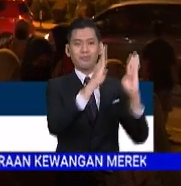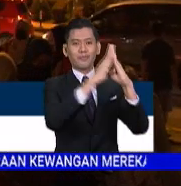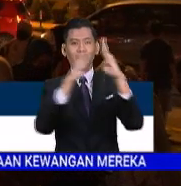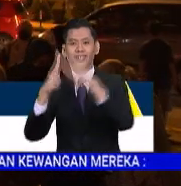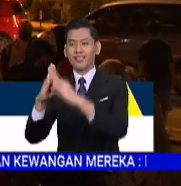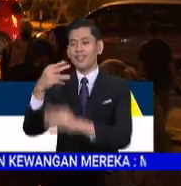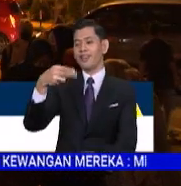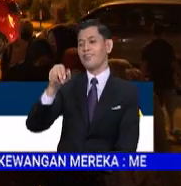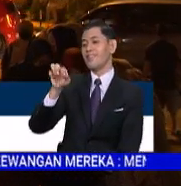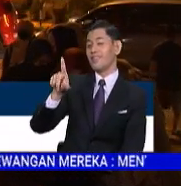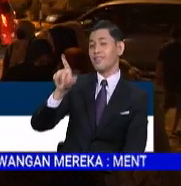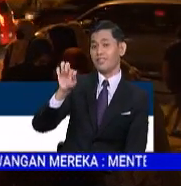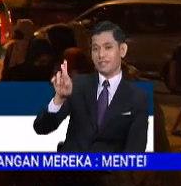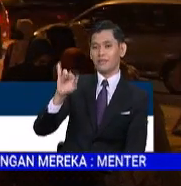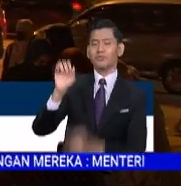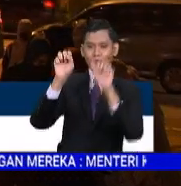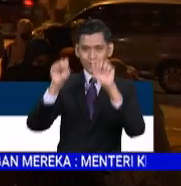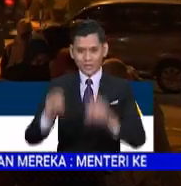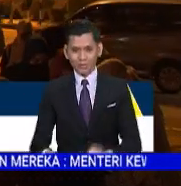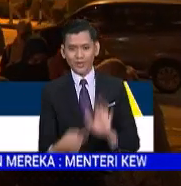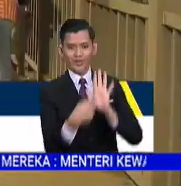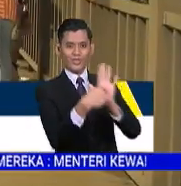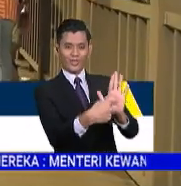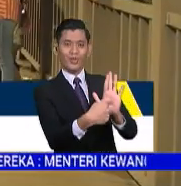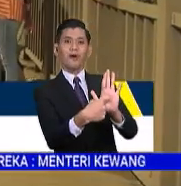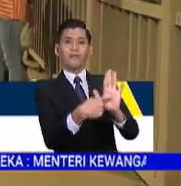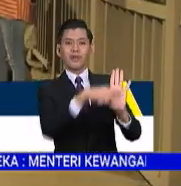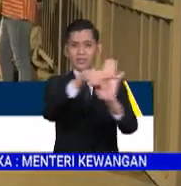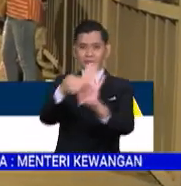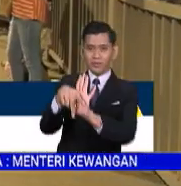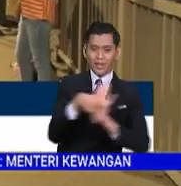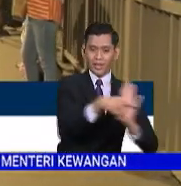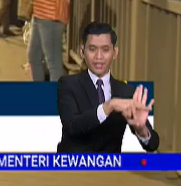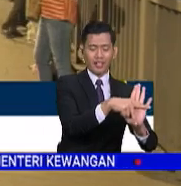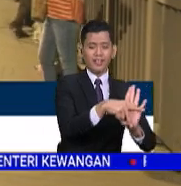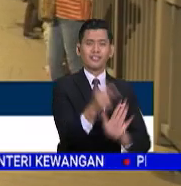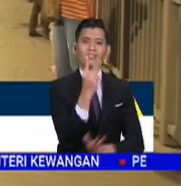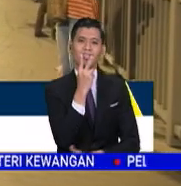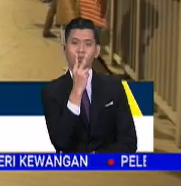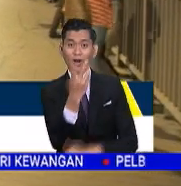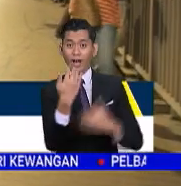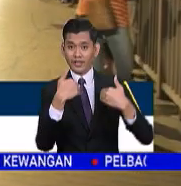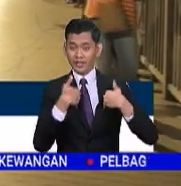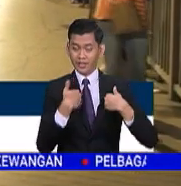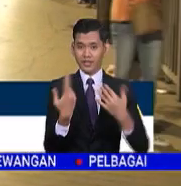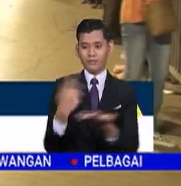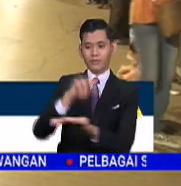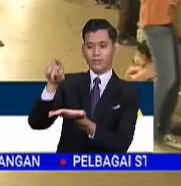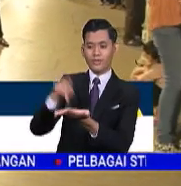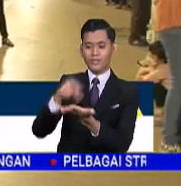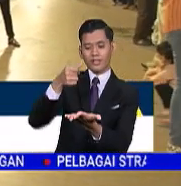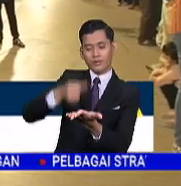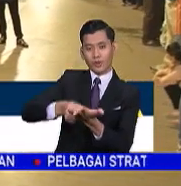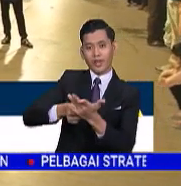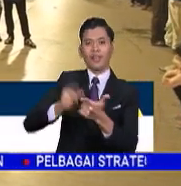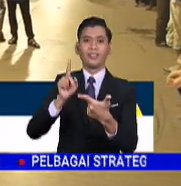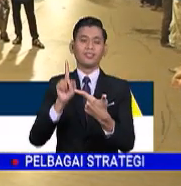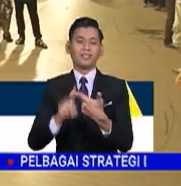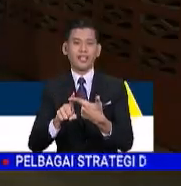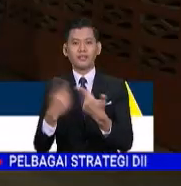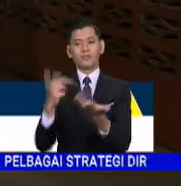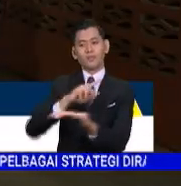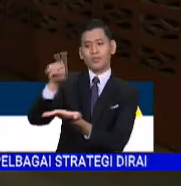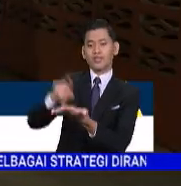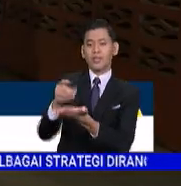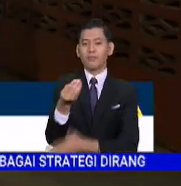tumpuan mempamerkan bakat seni mereka, penggiat seni jalanan ini turut kelihatan di pusat beli belah dan premis makanan.